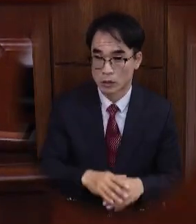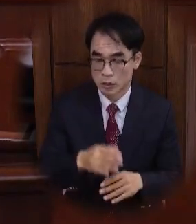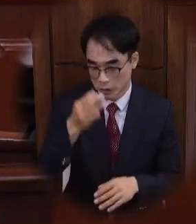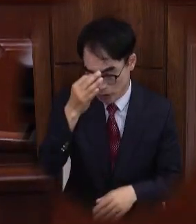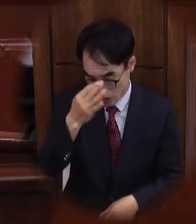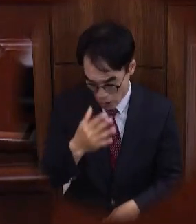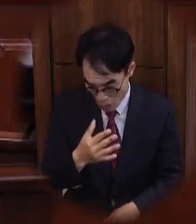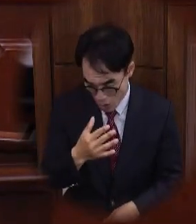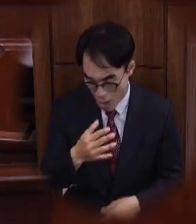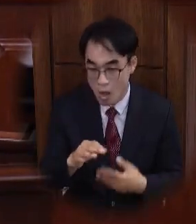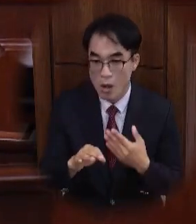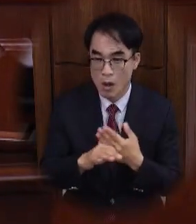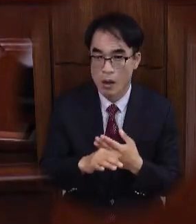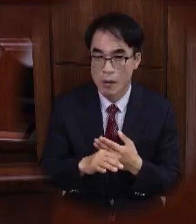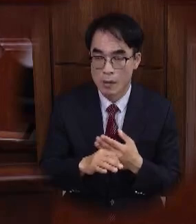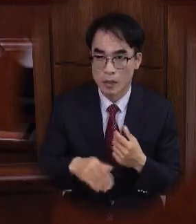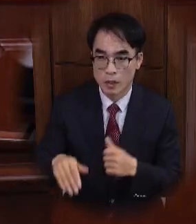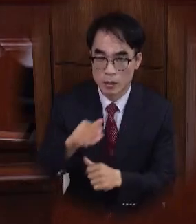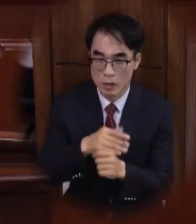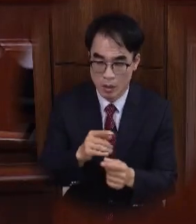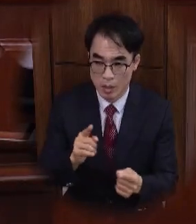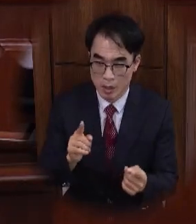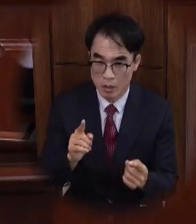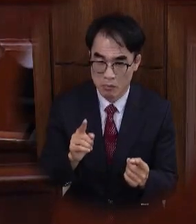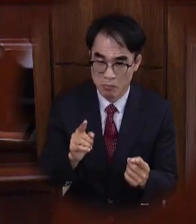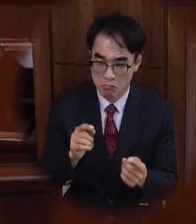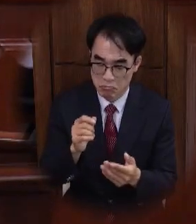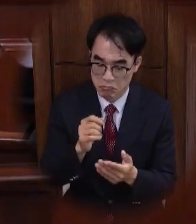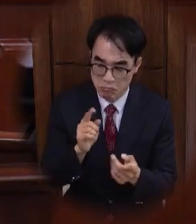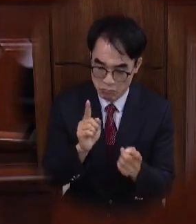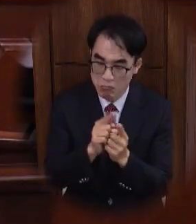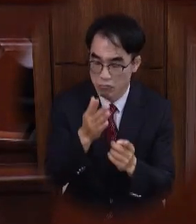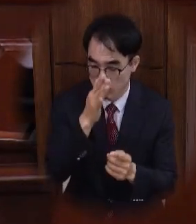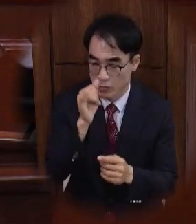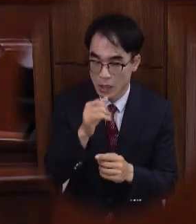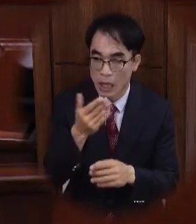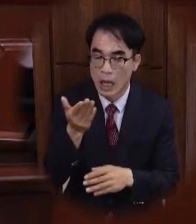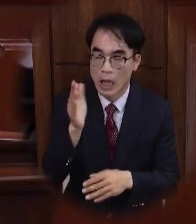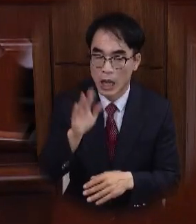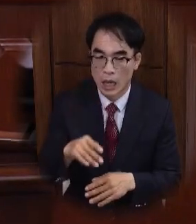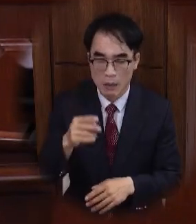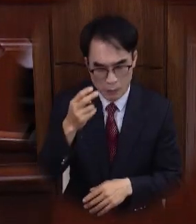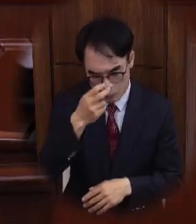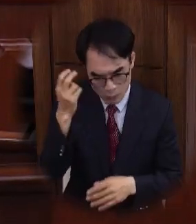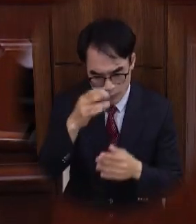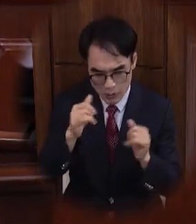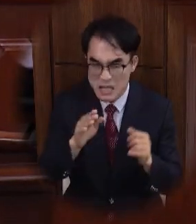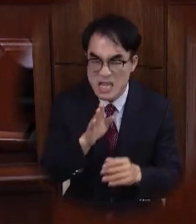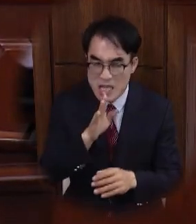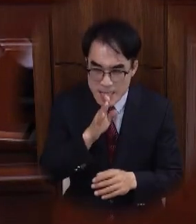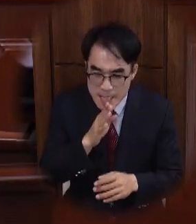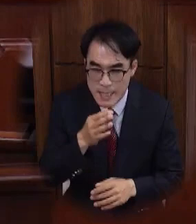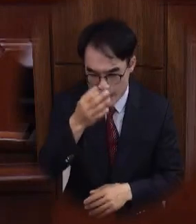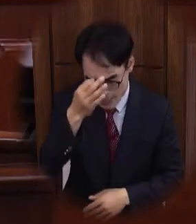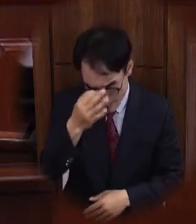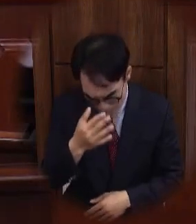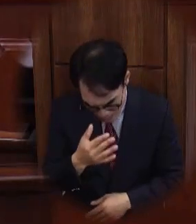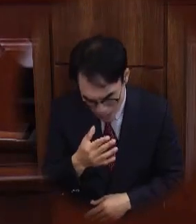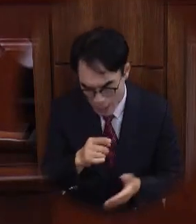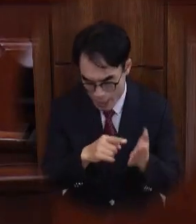하는 상황에 막다 뜨릴 수 있습니다 그러나 현명한자는 진정성 있는 사과를 통해 위기를